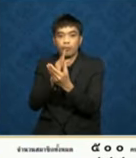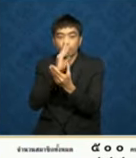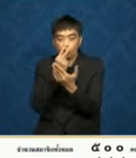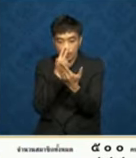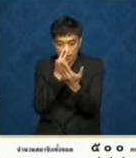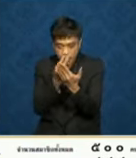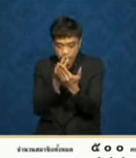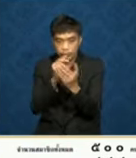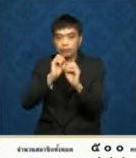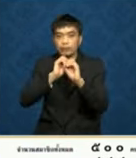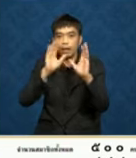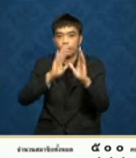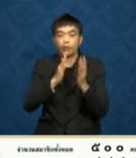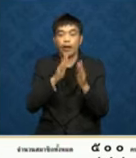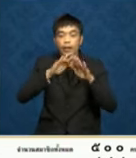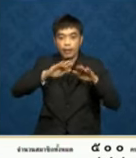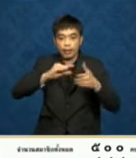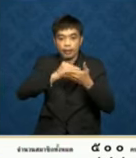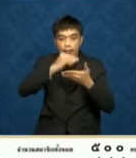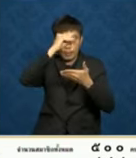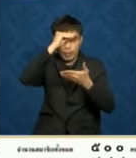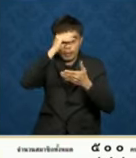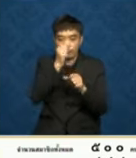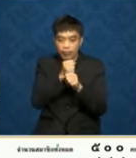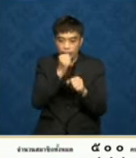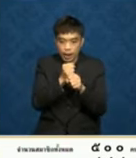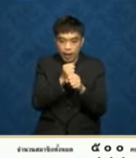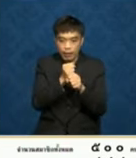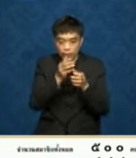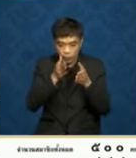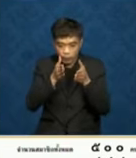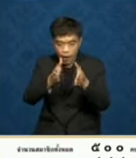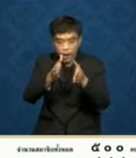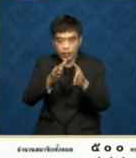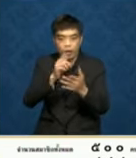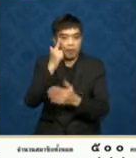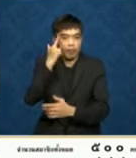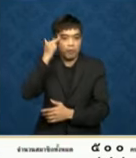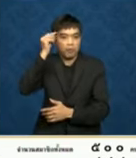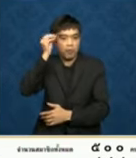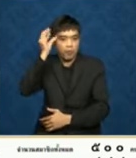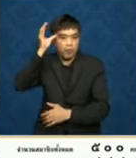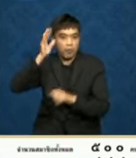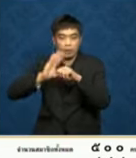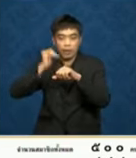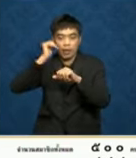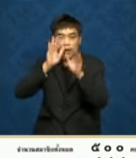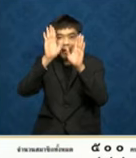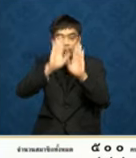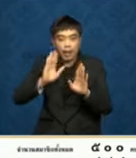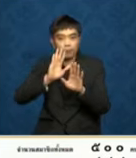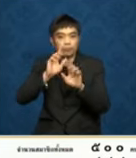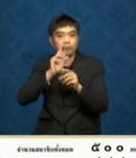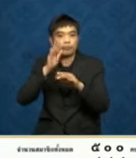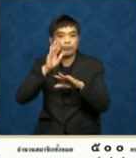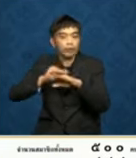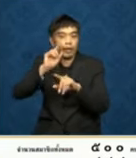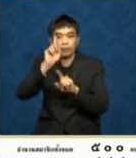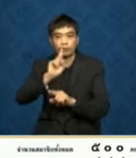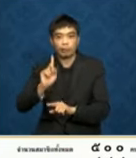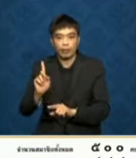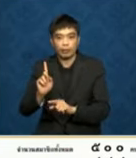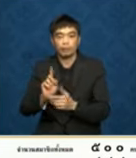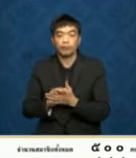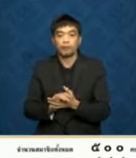คนนี้คนที่ทำงานด้านนี้มีสกิว มีทักษะทางด้านไหนและถาต่อboard co